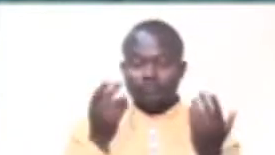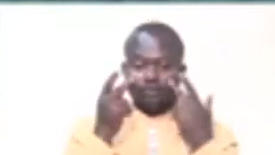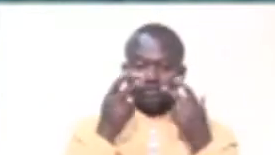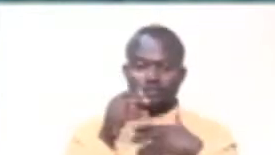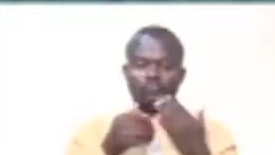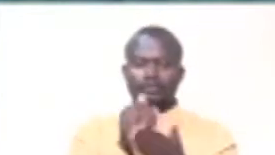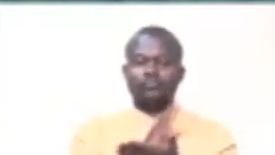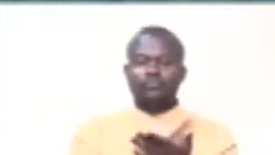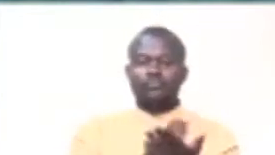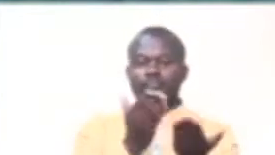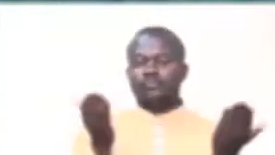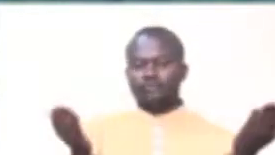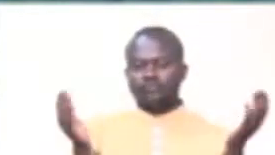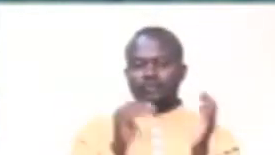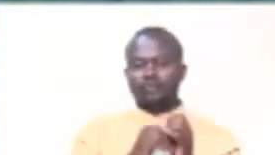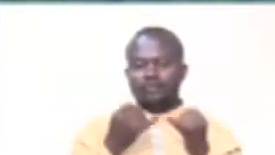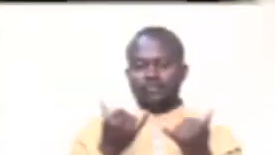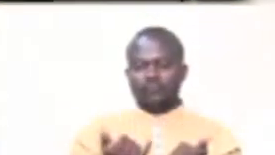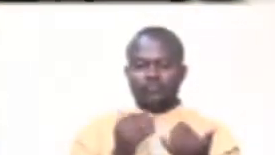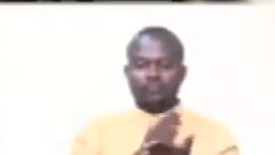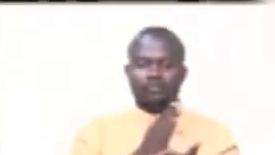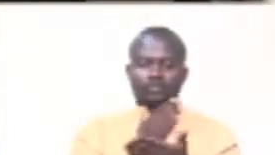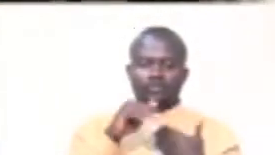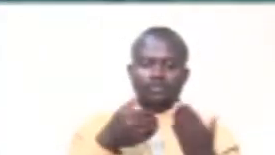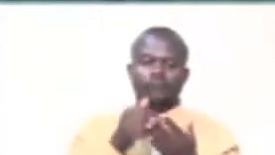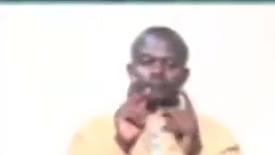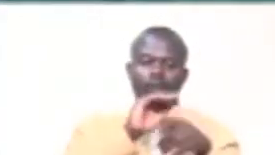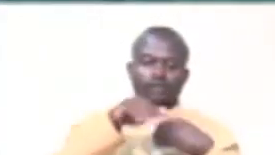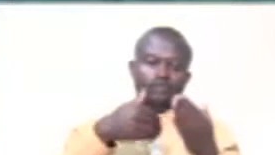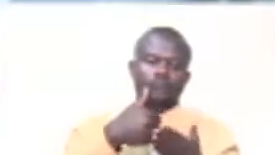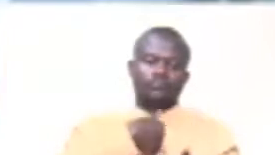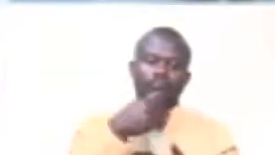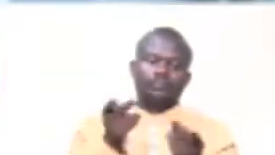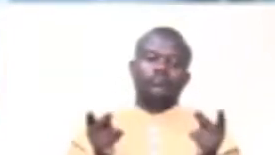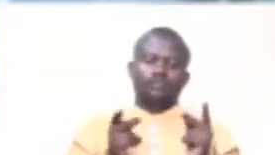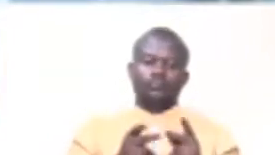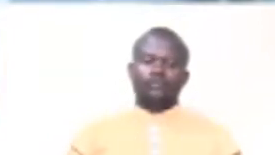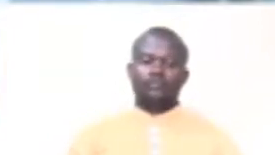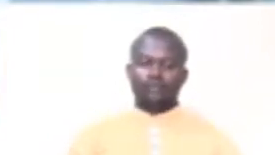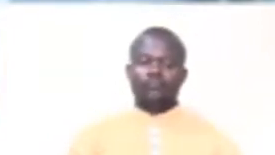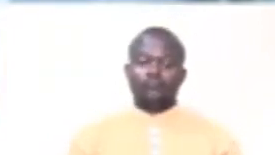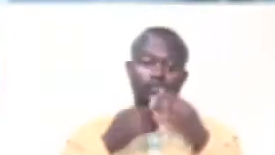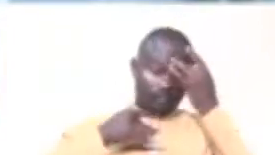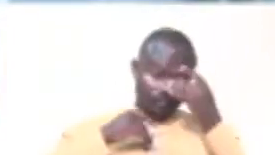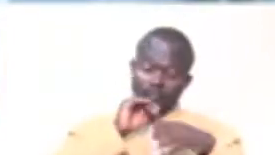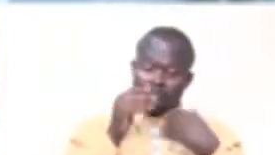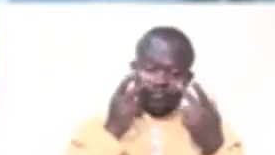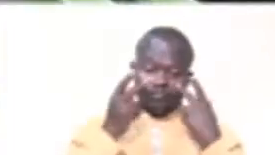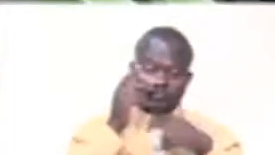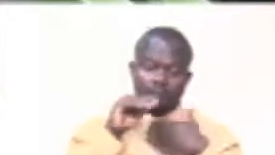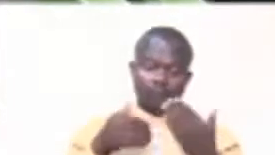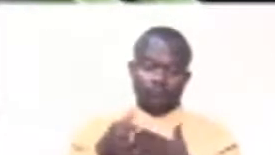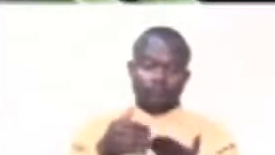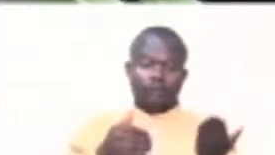abarwayi bamwe baryamye hasi. Ariko ubuntu kuri turi isagaguye buri wese afite igitanda cyaryamyeho. Aho abarwayi batabonaga ahantu